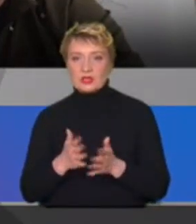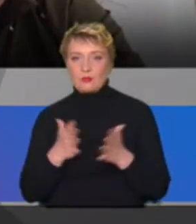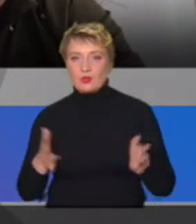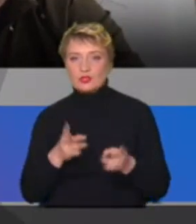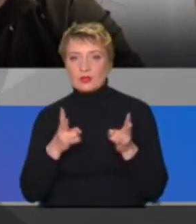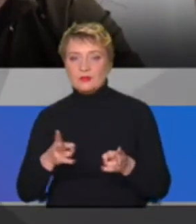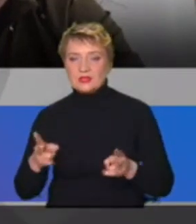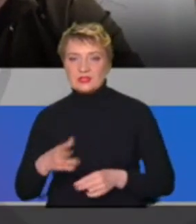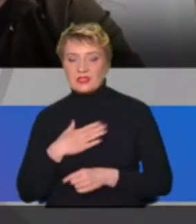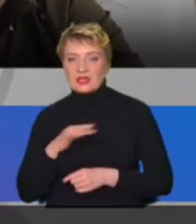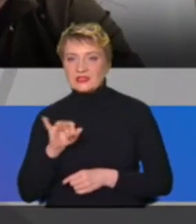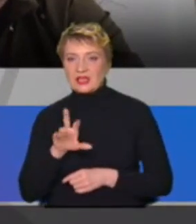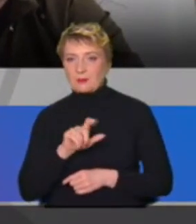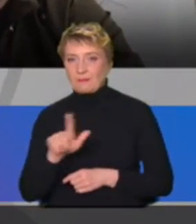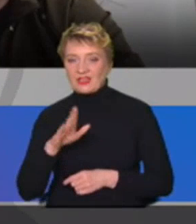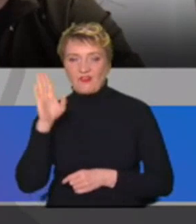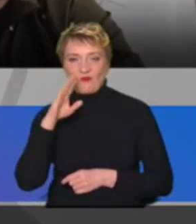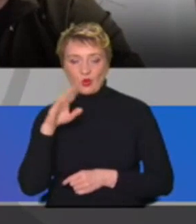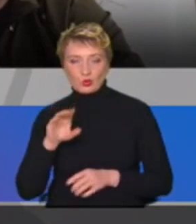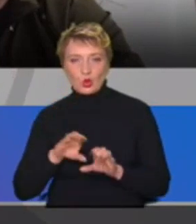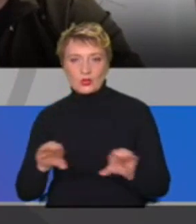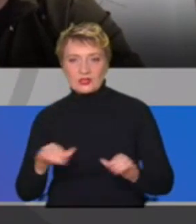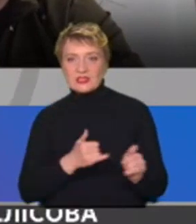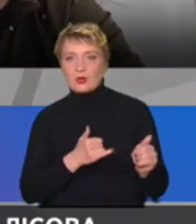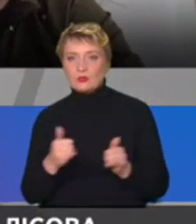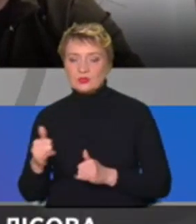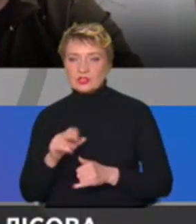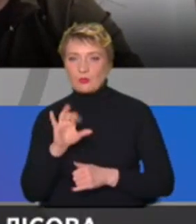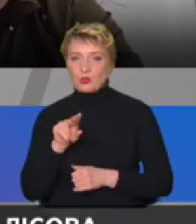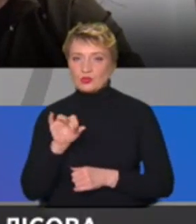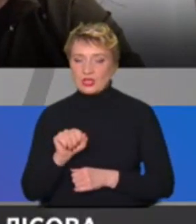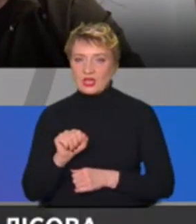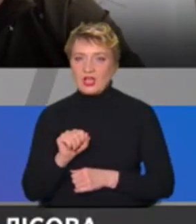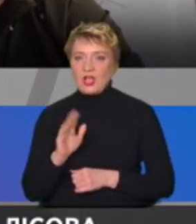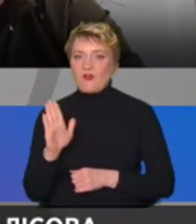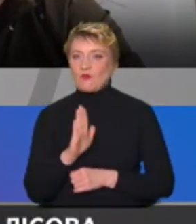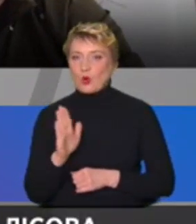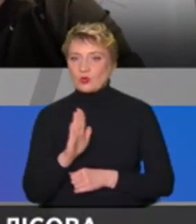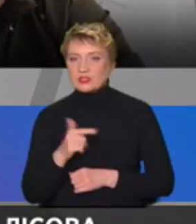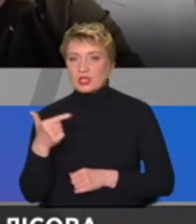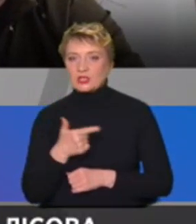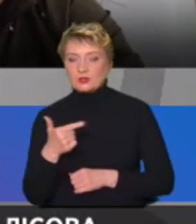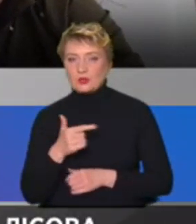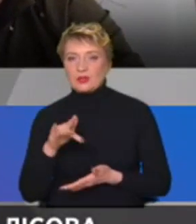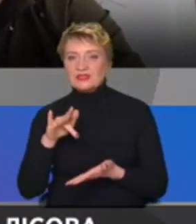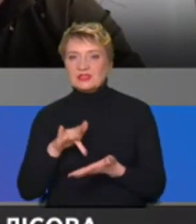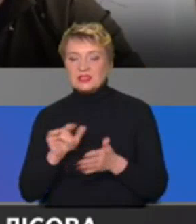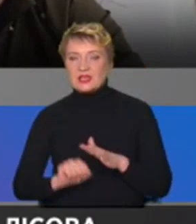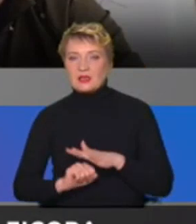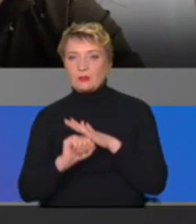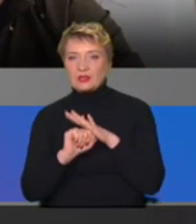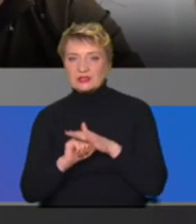наш Ірпінь-водоканал. А Ірпінь-водоканал обслуговує Ірпінь, Бучу, Ворзель, Гостомель. Іменно центральна база,